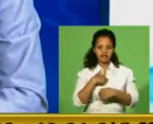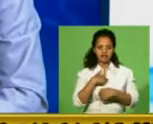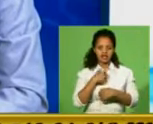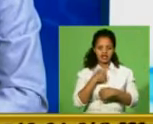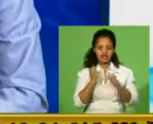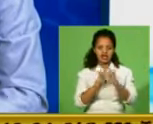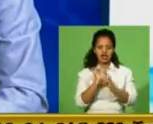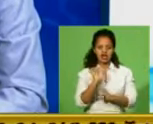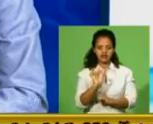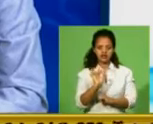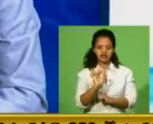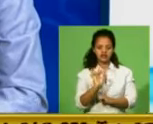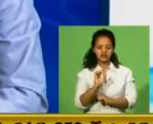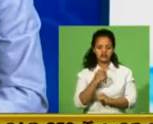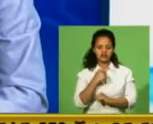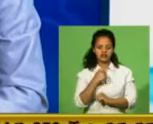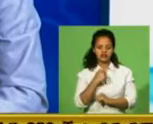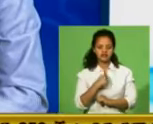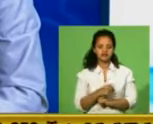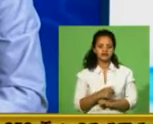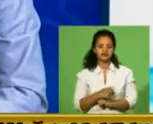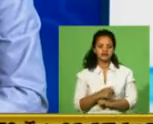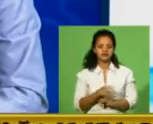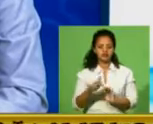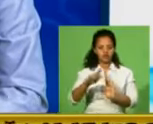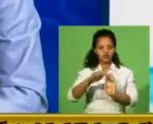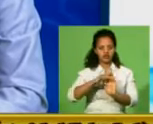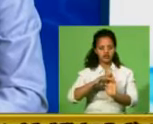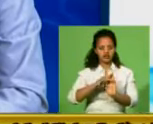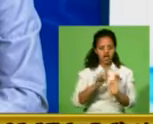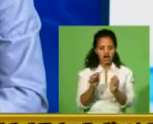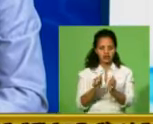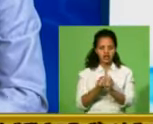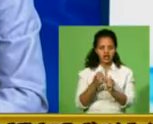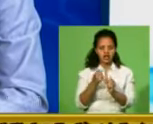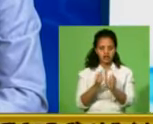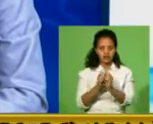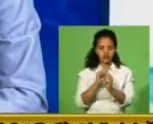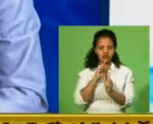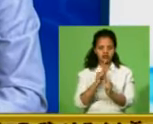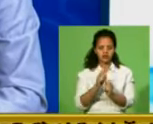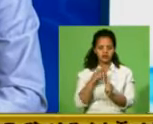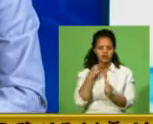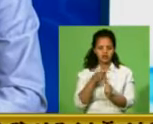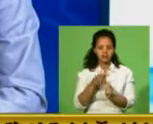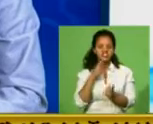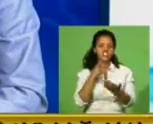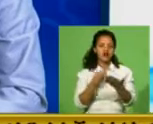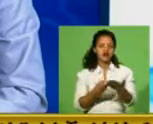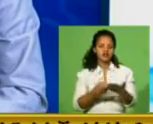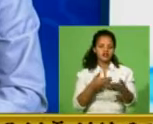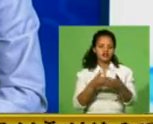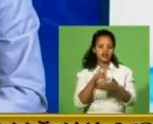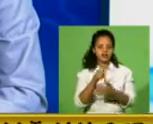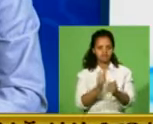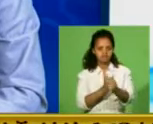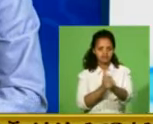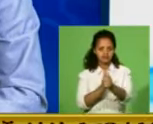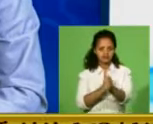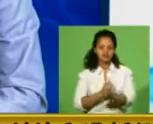አንድ እከለም ይባል ፖዚቲቭ አብረን አንድ ላይ ነው ተነገረን የሚል መረጃ ይደርሰናል። ያንን